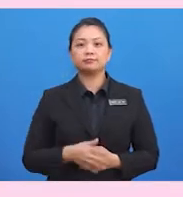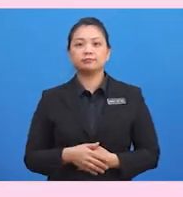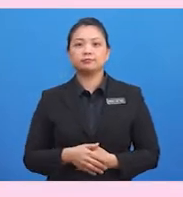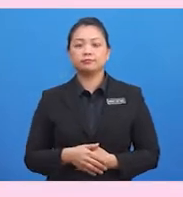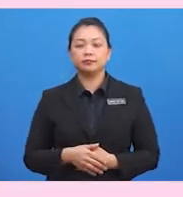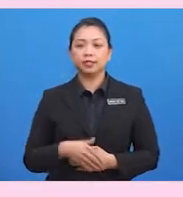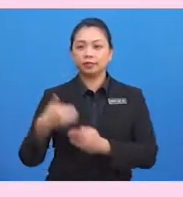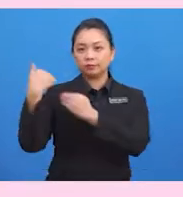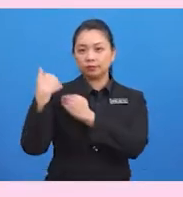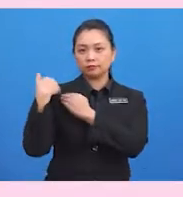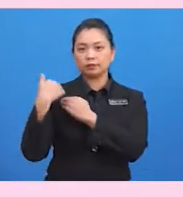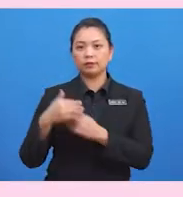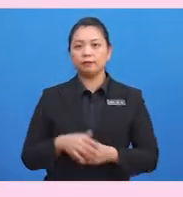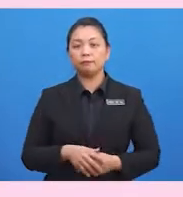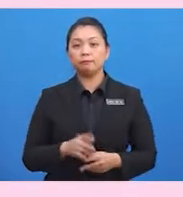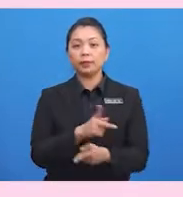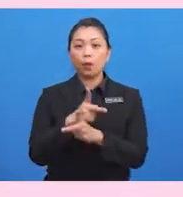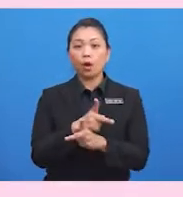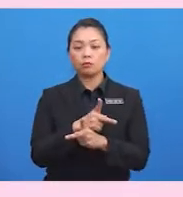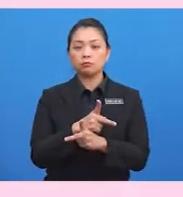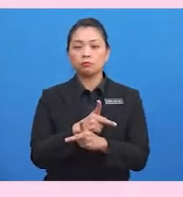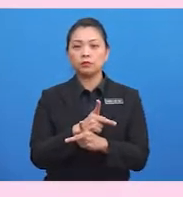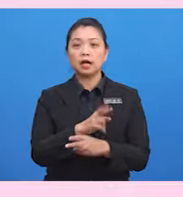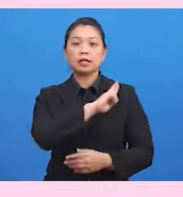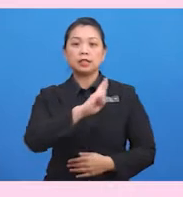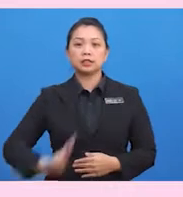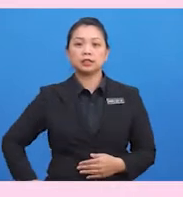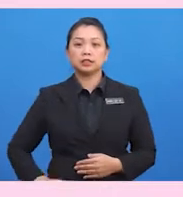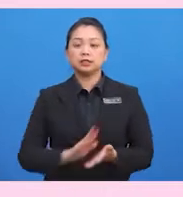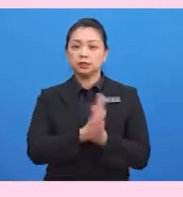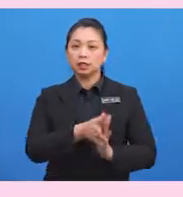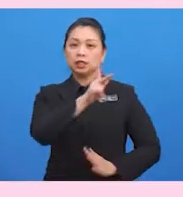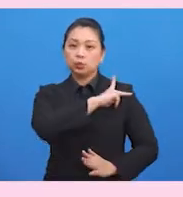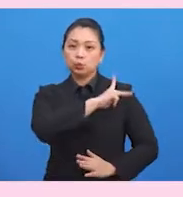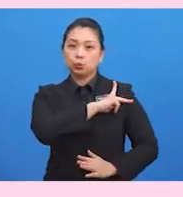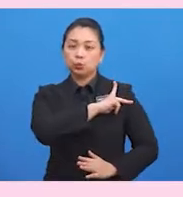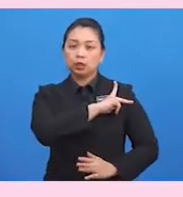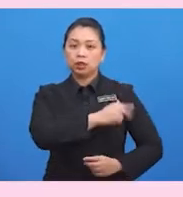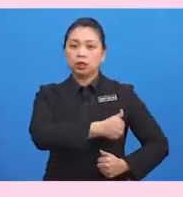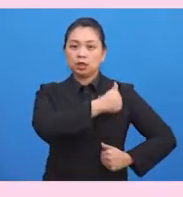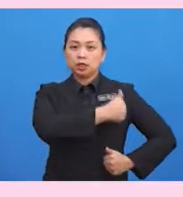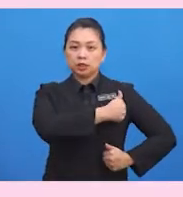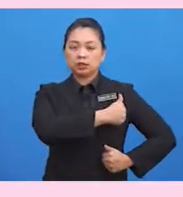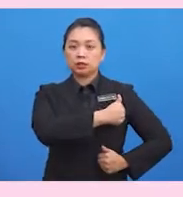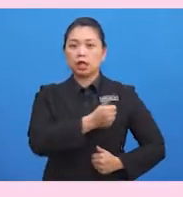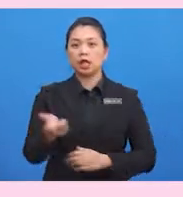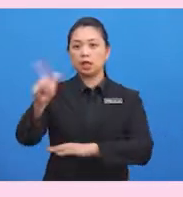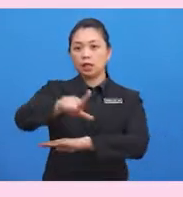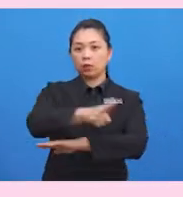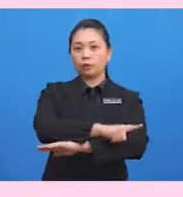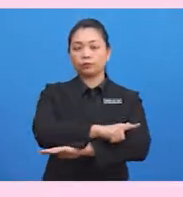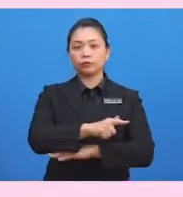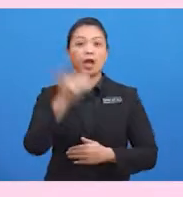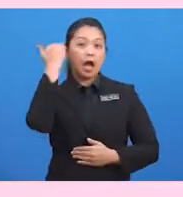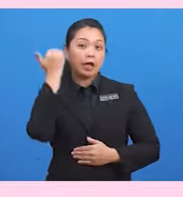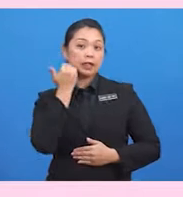pengawal pribadi blazer jasmani juga menjadi ketua angkatan laut dan Hakim di Laut